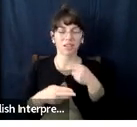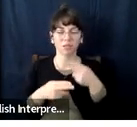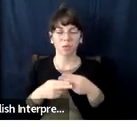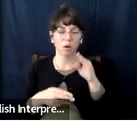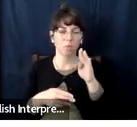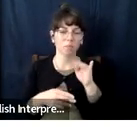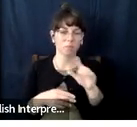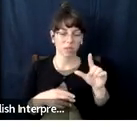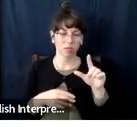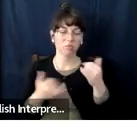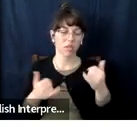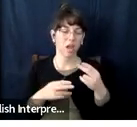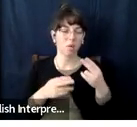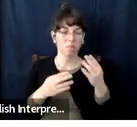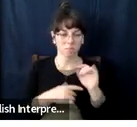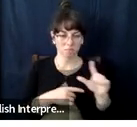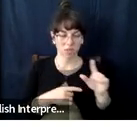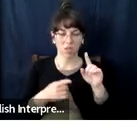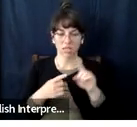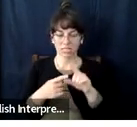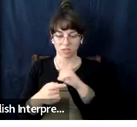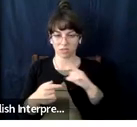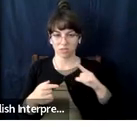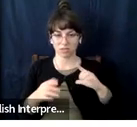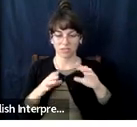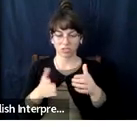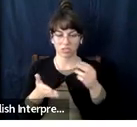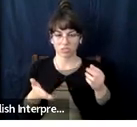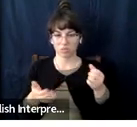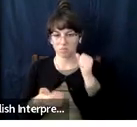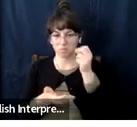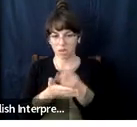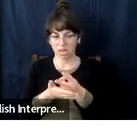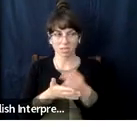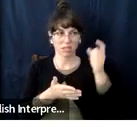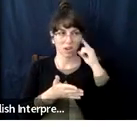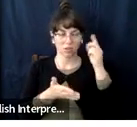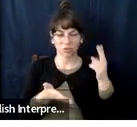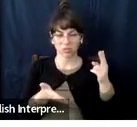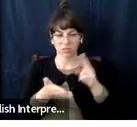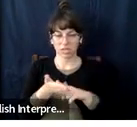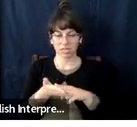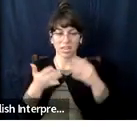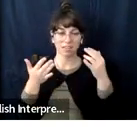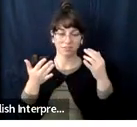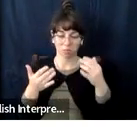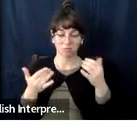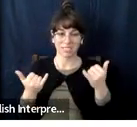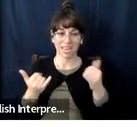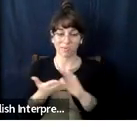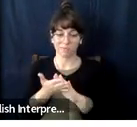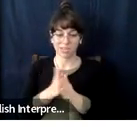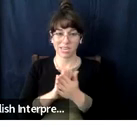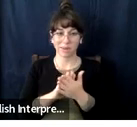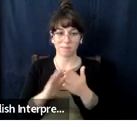until it's passed by the legislation and signed into law by the governor, which it has. So that is now a law